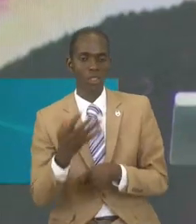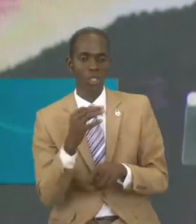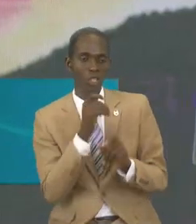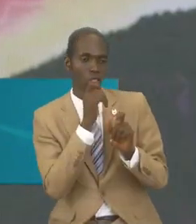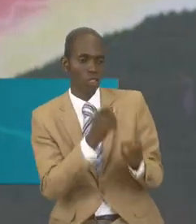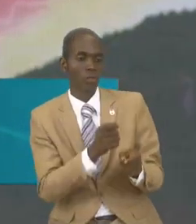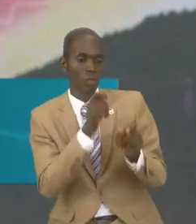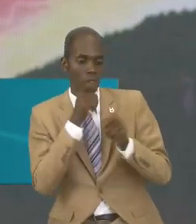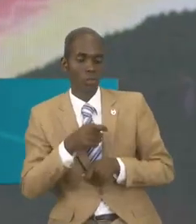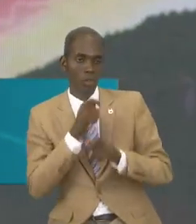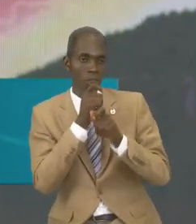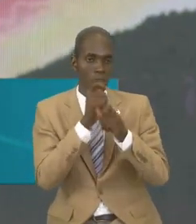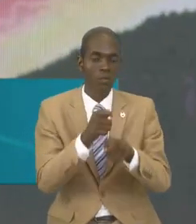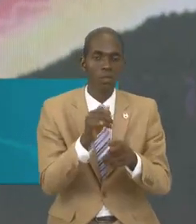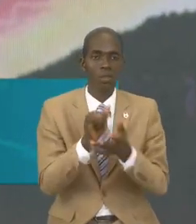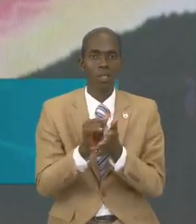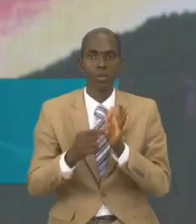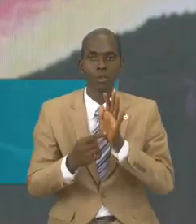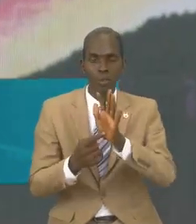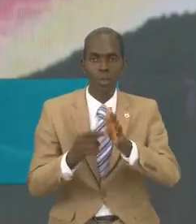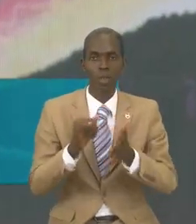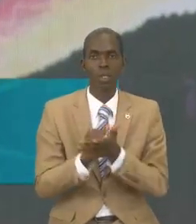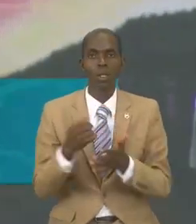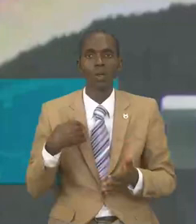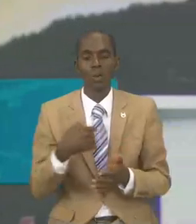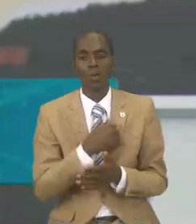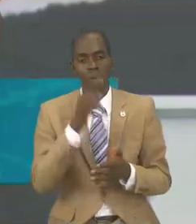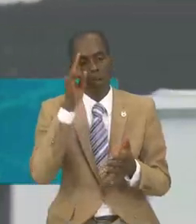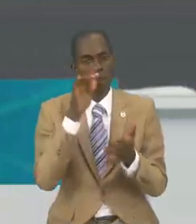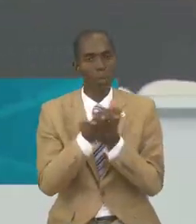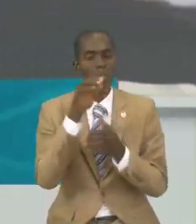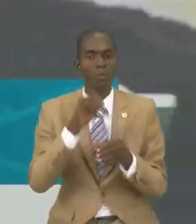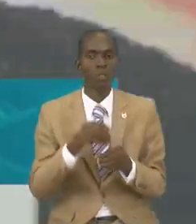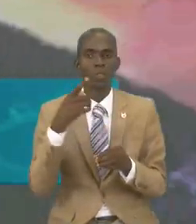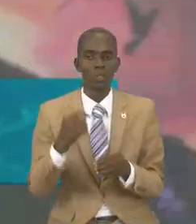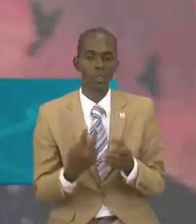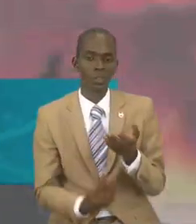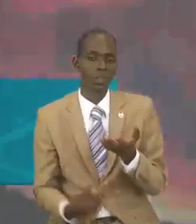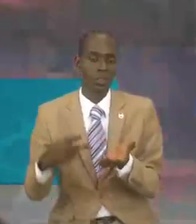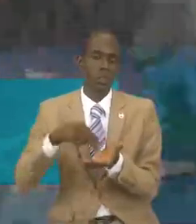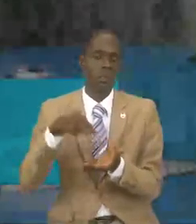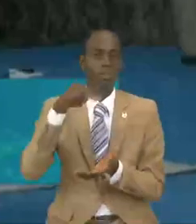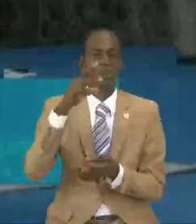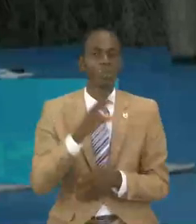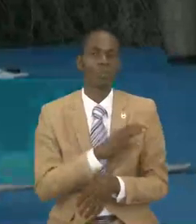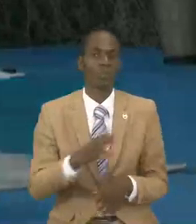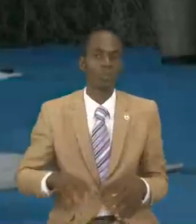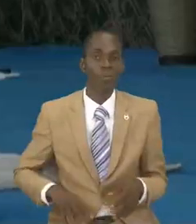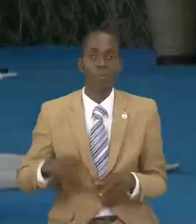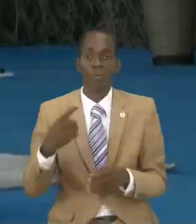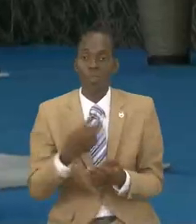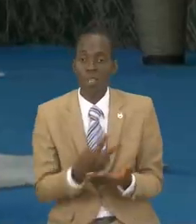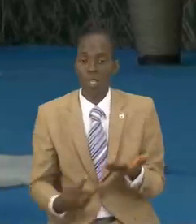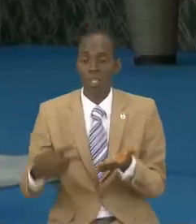l'échange de dons par les gens du monde. Alors, qui montre qu'on croit à la résurrection? La résurrection